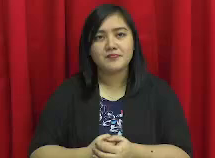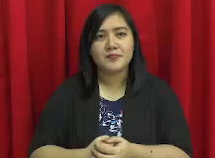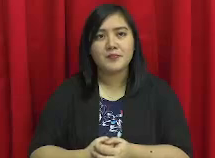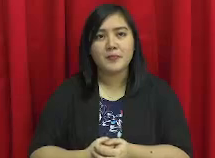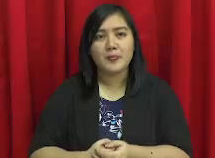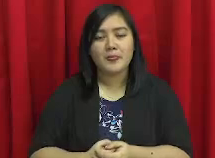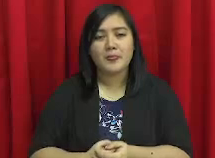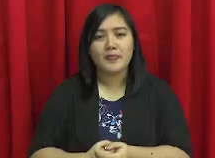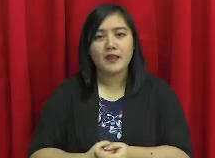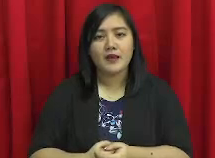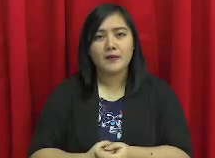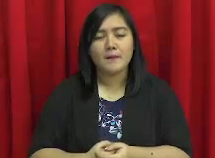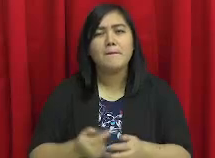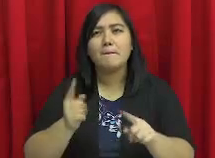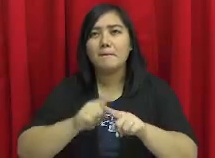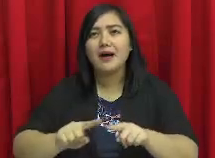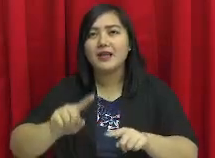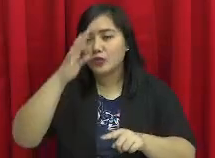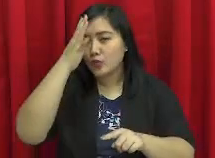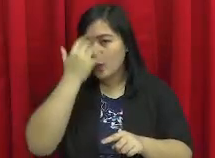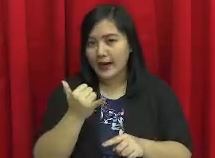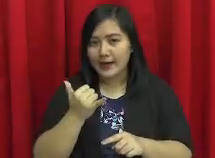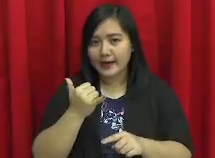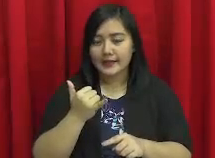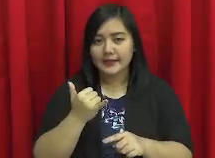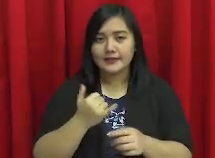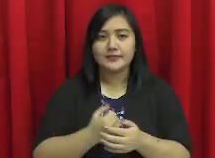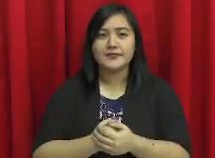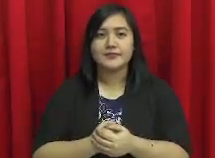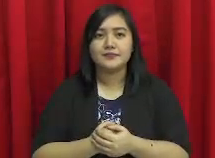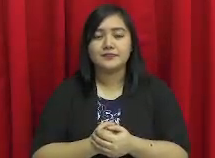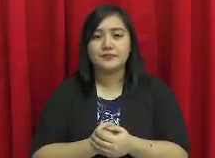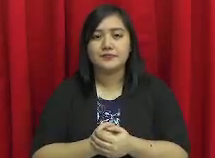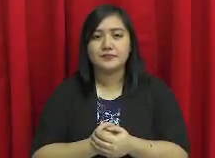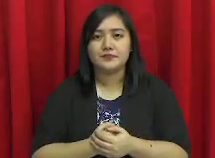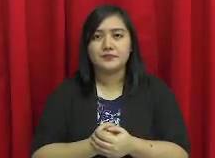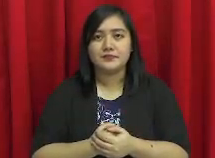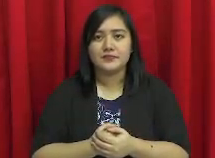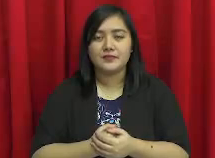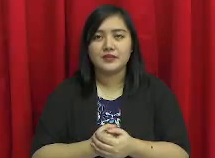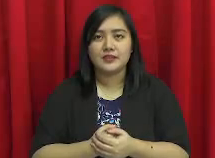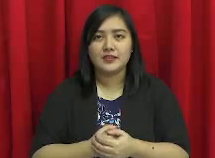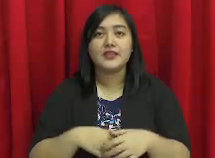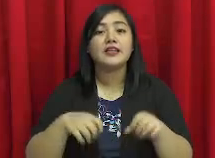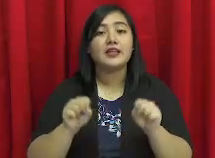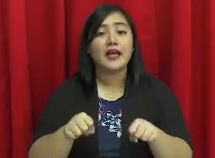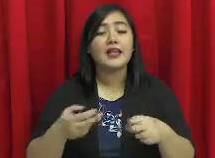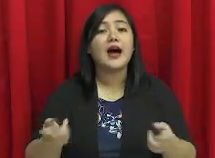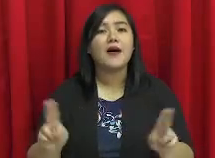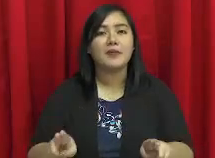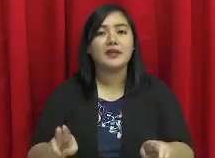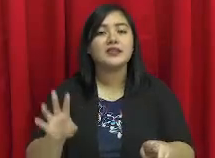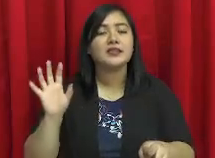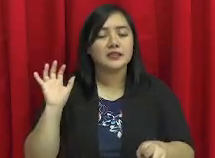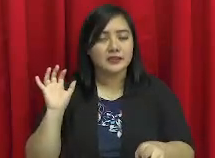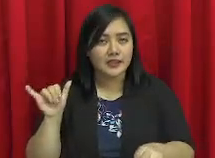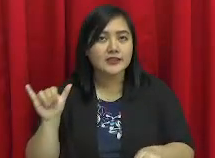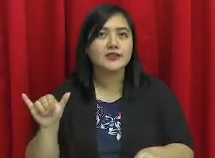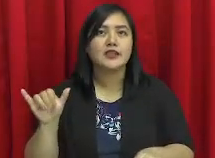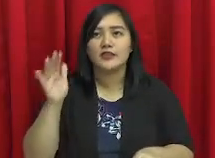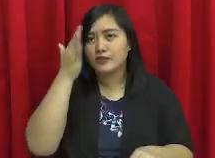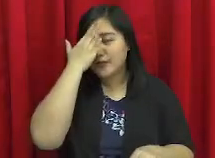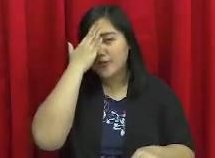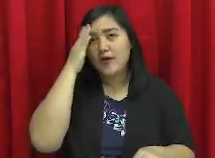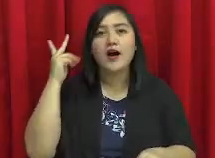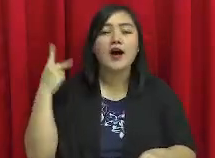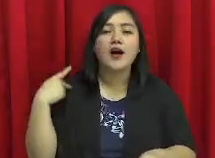may possibility, mga kapatid, na pwedeng kilala natin na may alam natin na merong Diyos, pero hindi